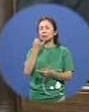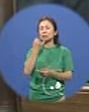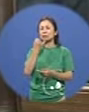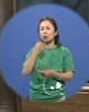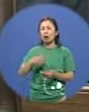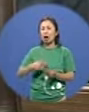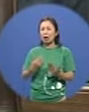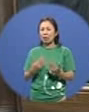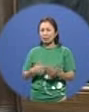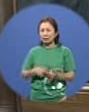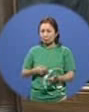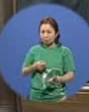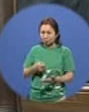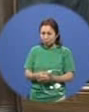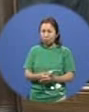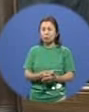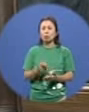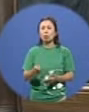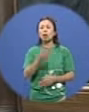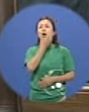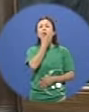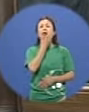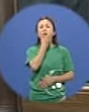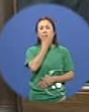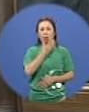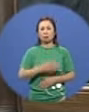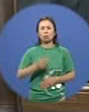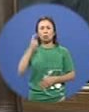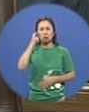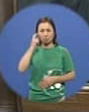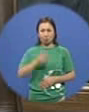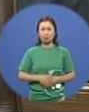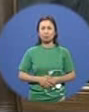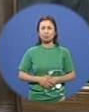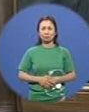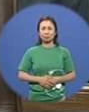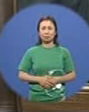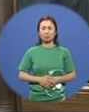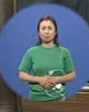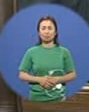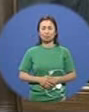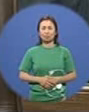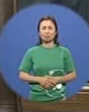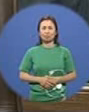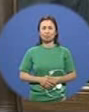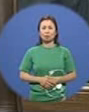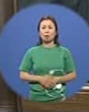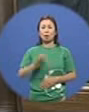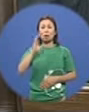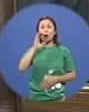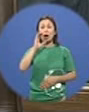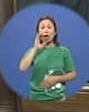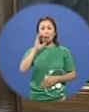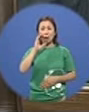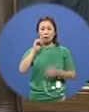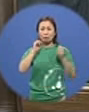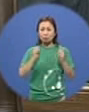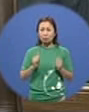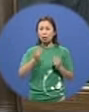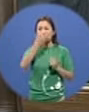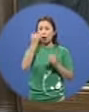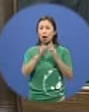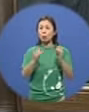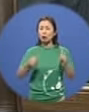確信を持つということが就職の時にはとっても必要なんですねでそういうことをあの和山の若者はみんなやって